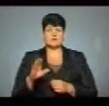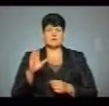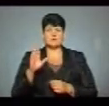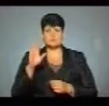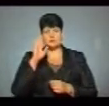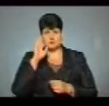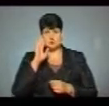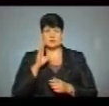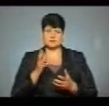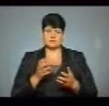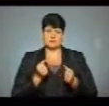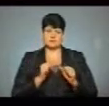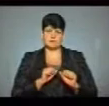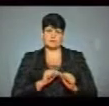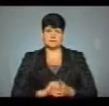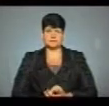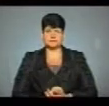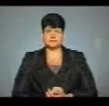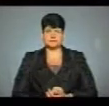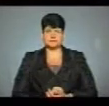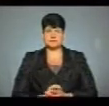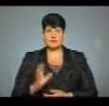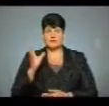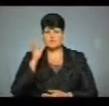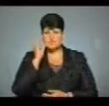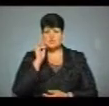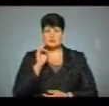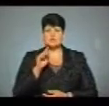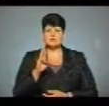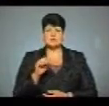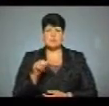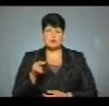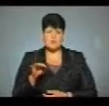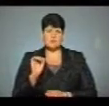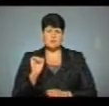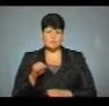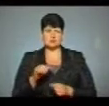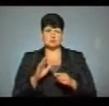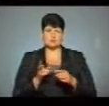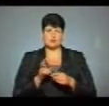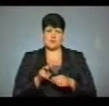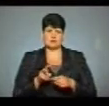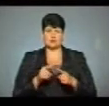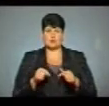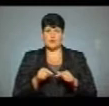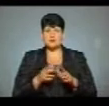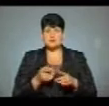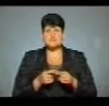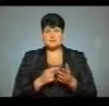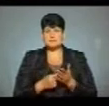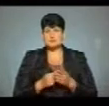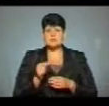Шаповал підтримав адвоката. Вважаю, що підозрюваний Шаповал може проходити до органів досудового розслідування, оскільки це підтверджується тим,